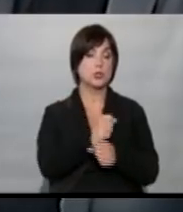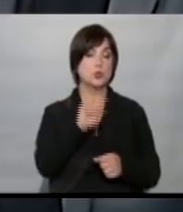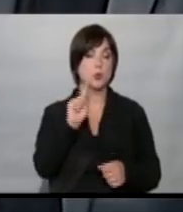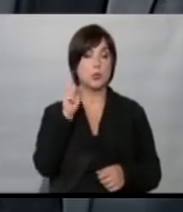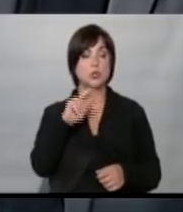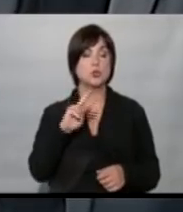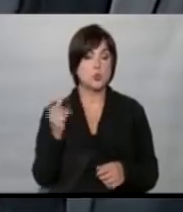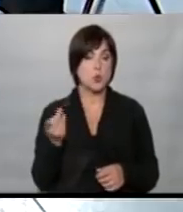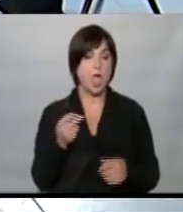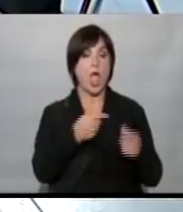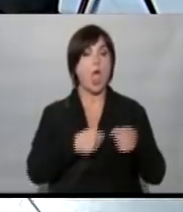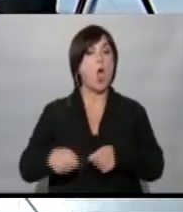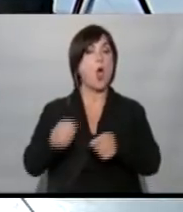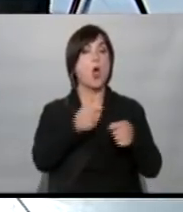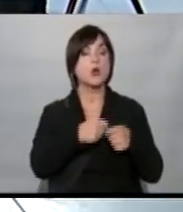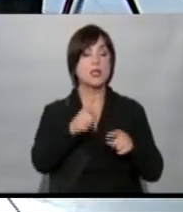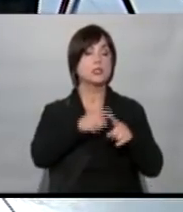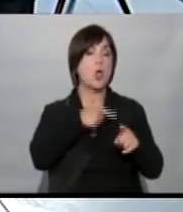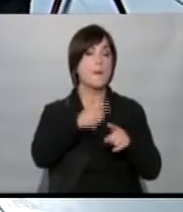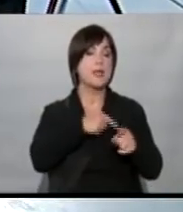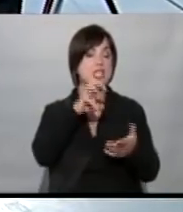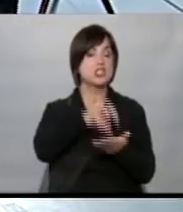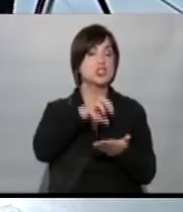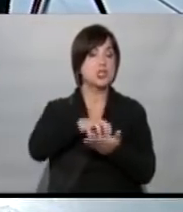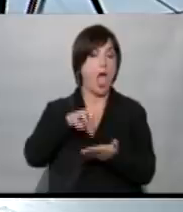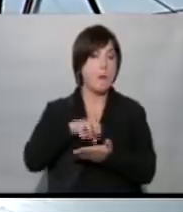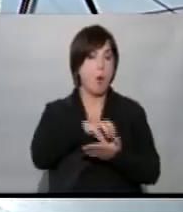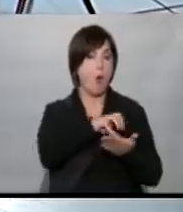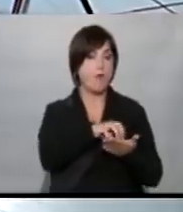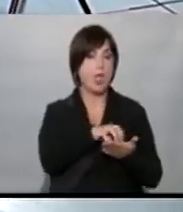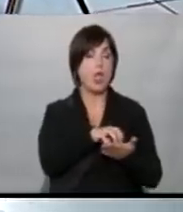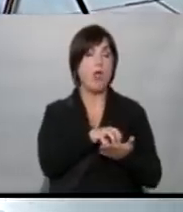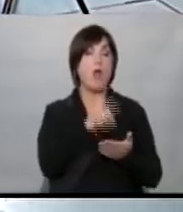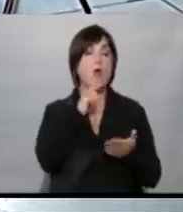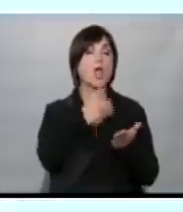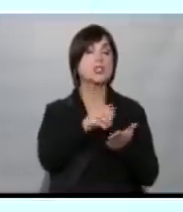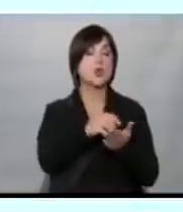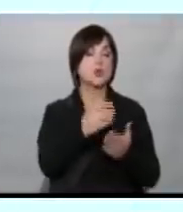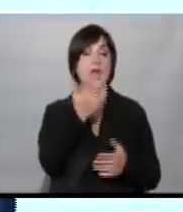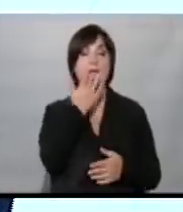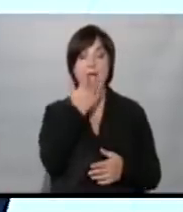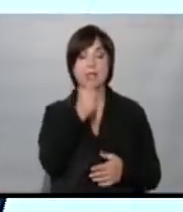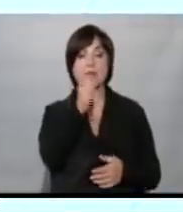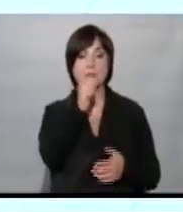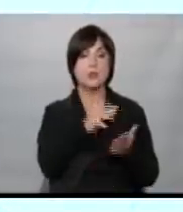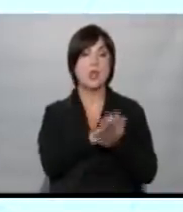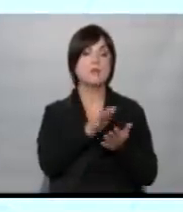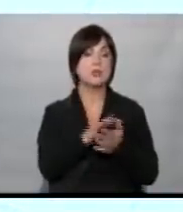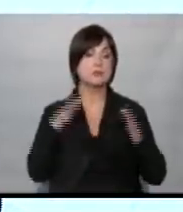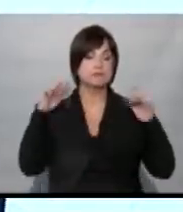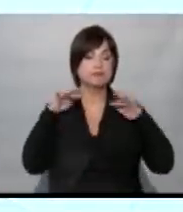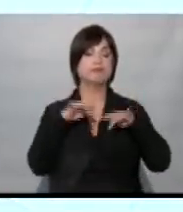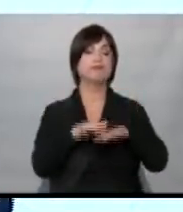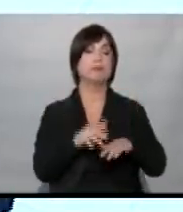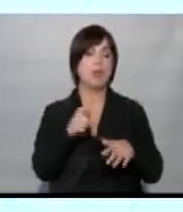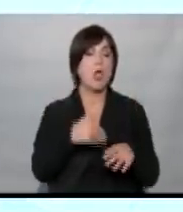која друга, организира со месеци штабови кои трошат, јадат, пијат и се мобилизират.